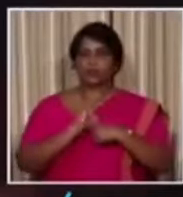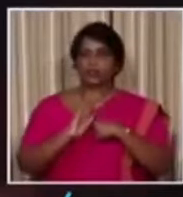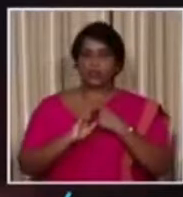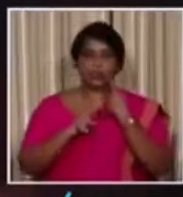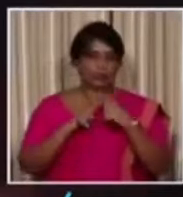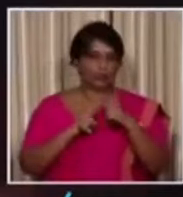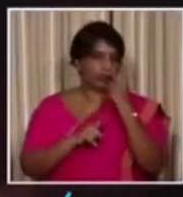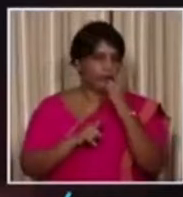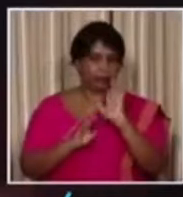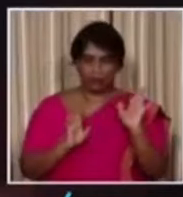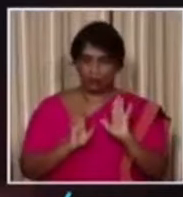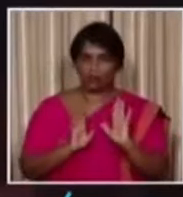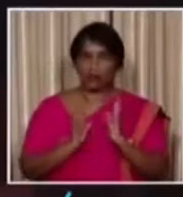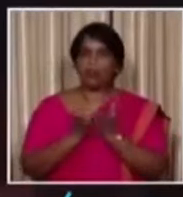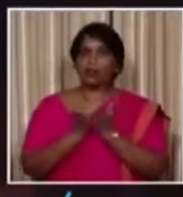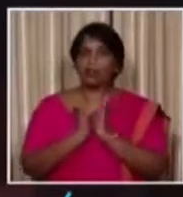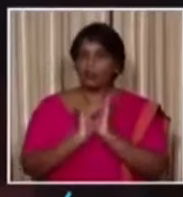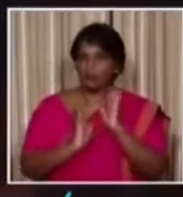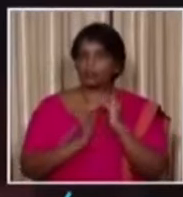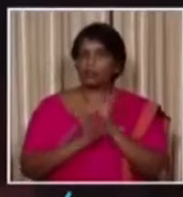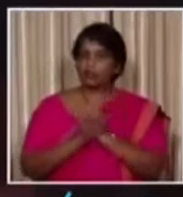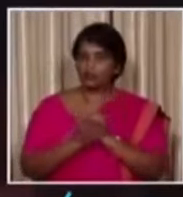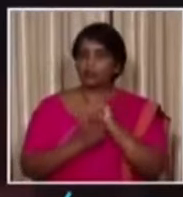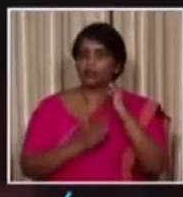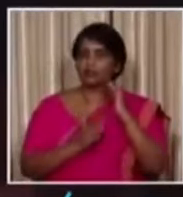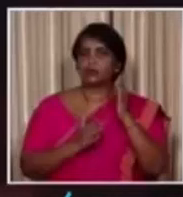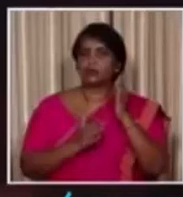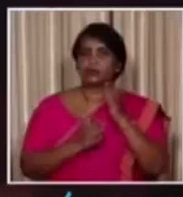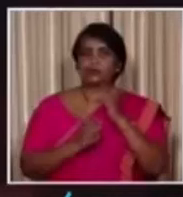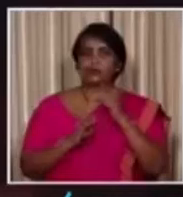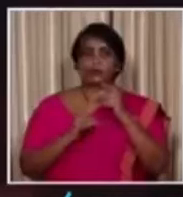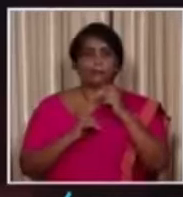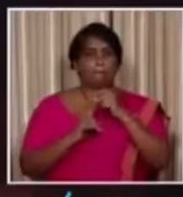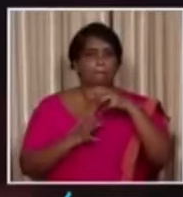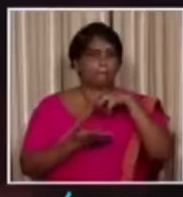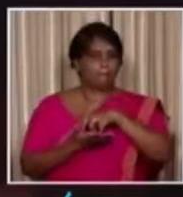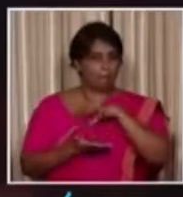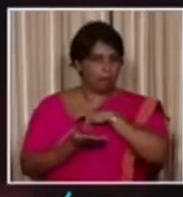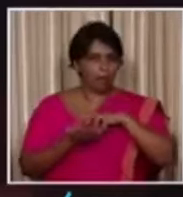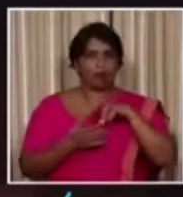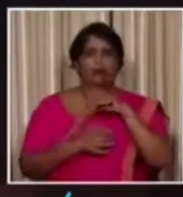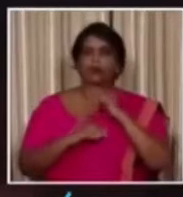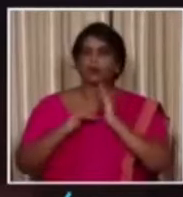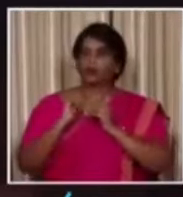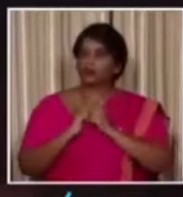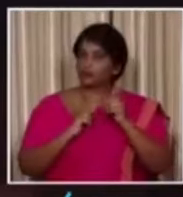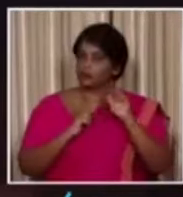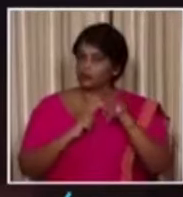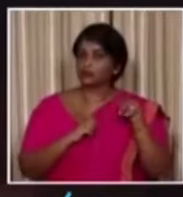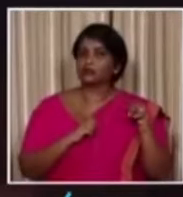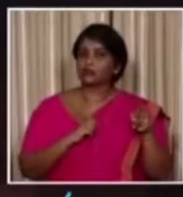විතරක් නෙමෙයි ඔය ඉන්දියාවේ තියෙන සමහර පංචායති රාජ් කියන ක්‍රමවේදය තුලත්